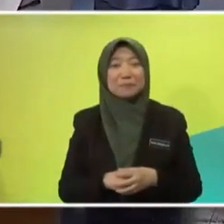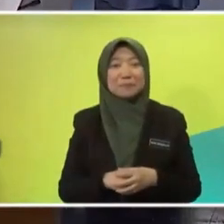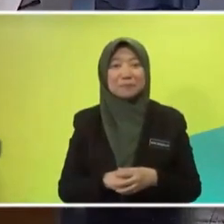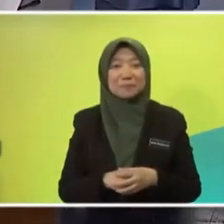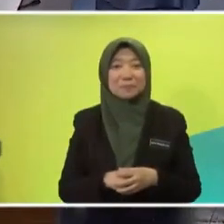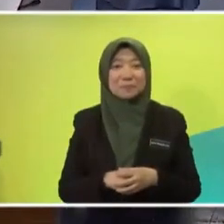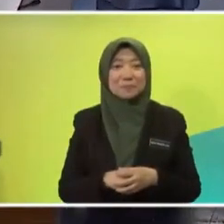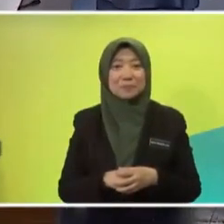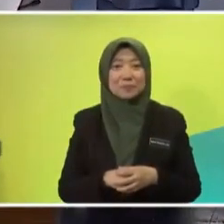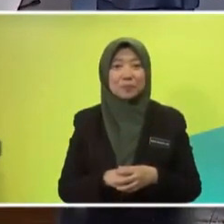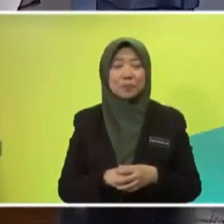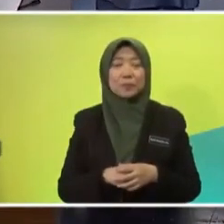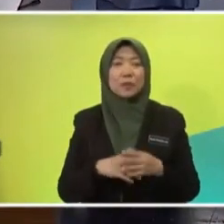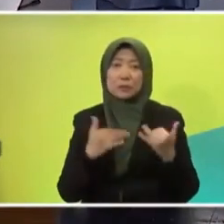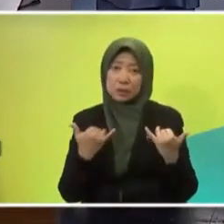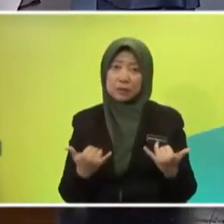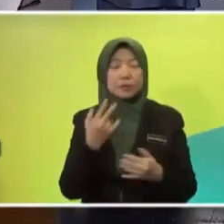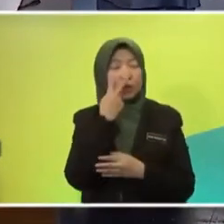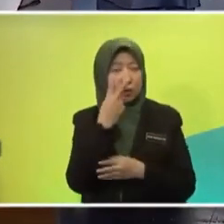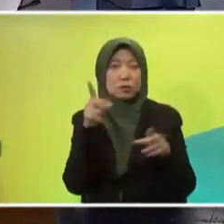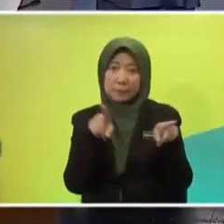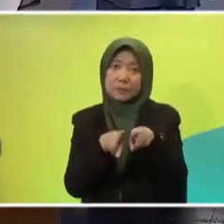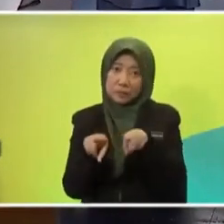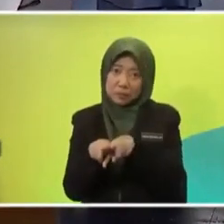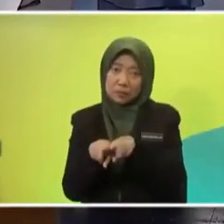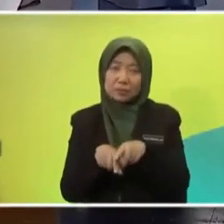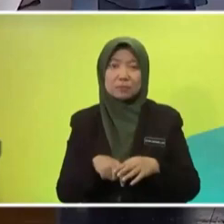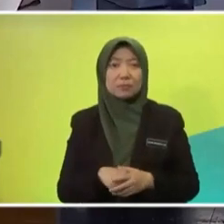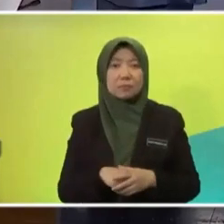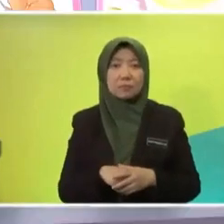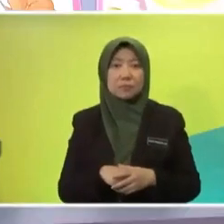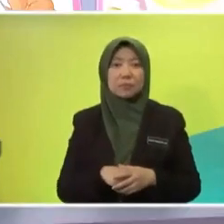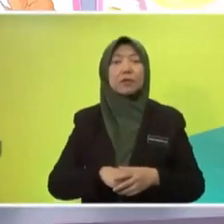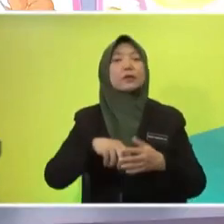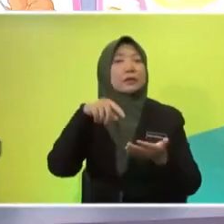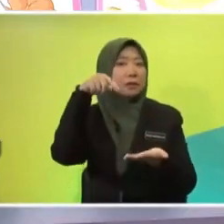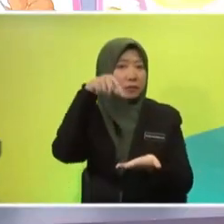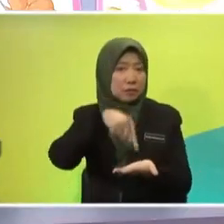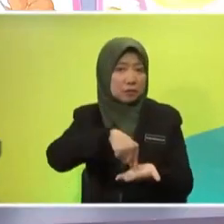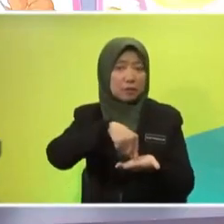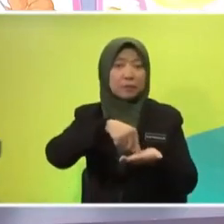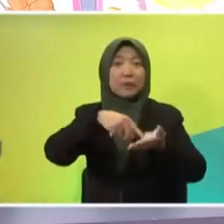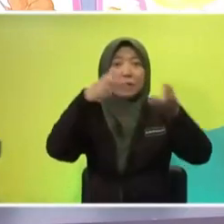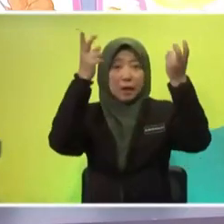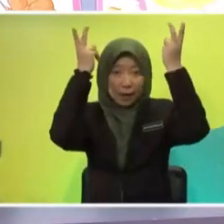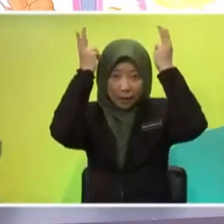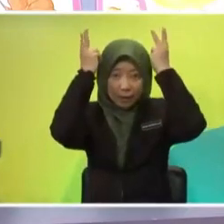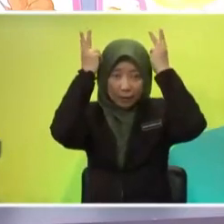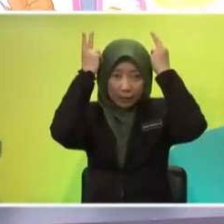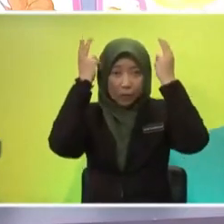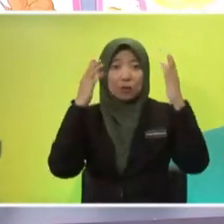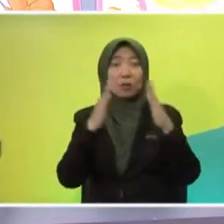Okey, jom kita tengok bersama-sama. Okey, ini arnab. Okey, lagi sekali